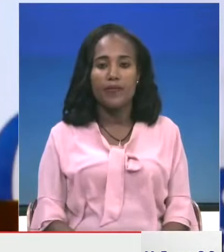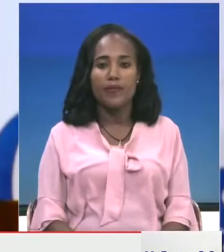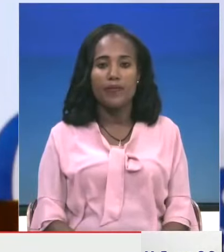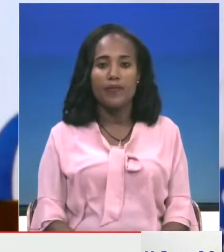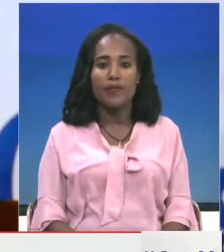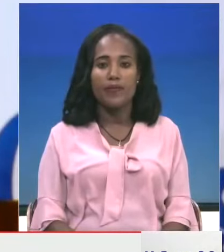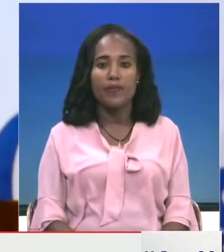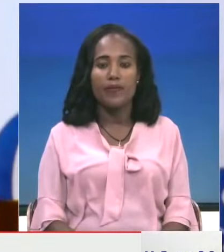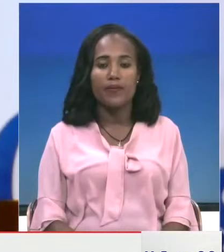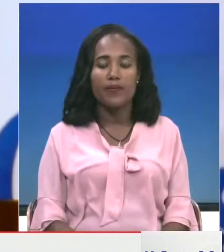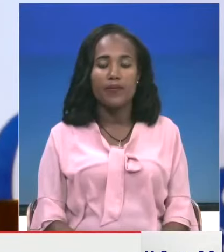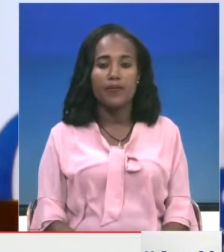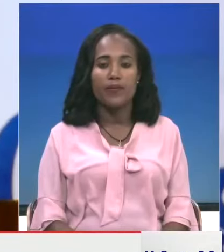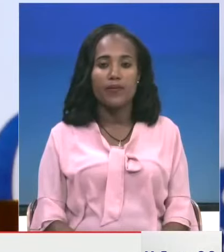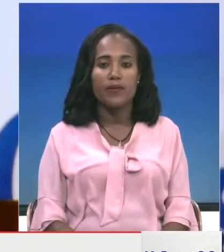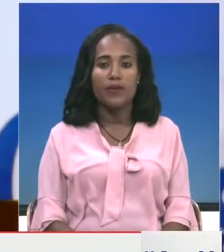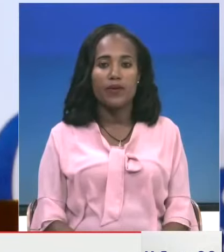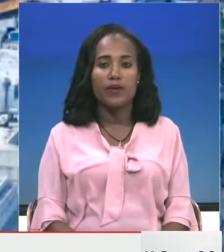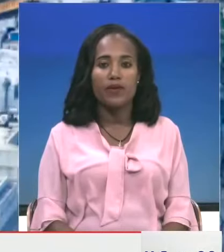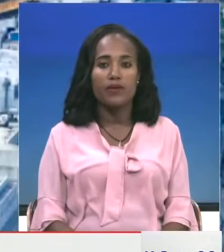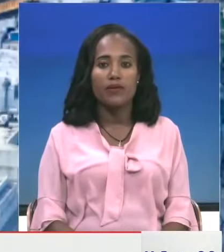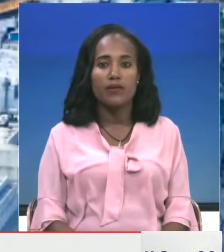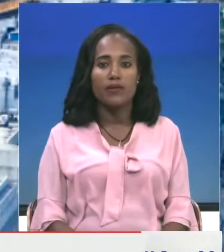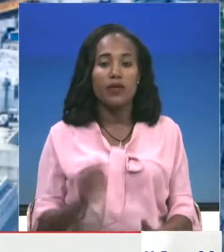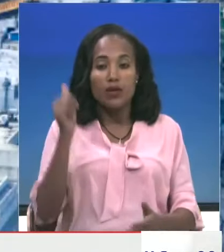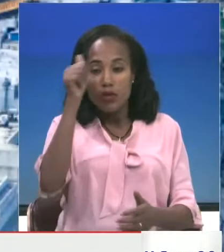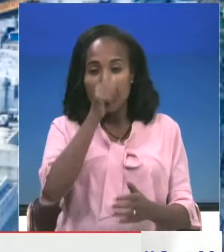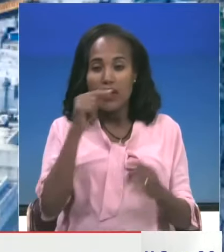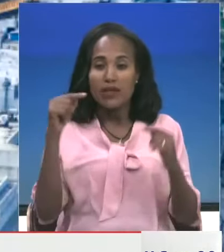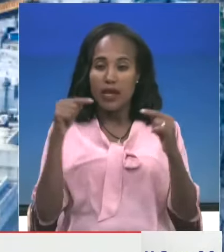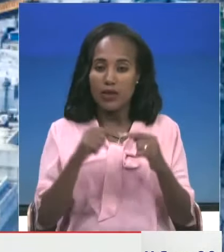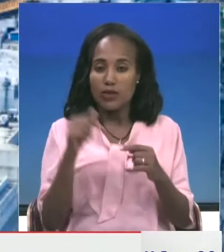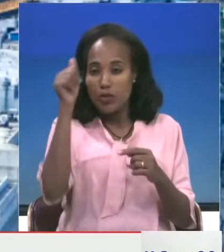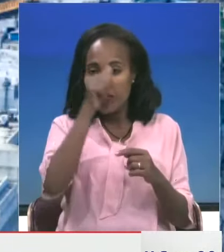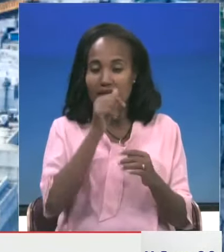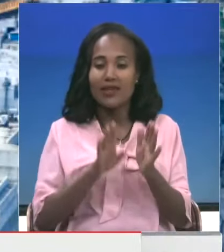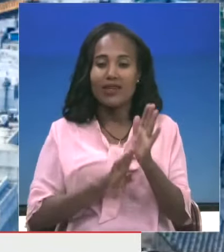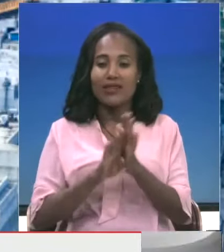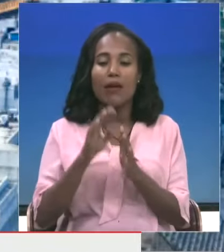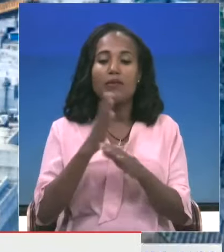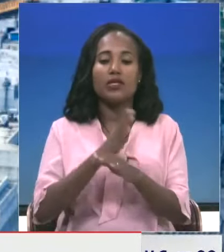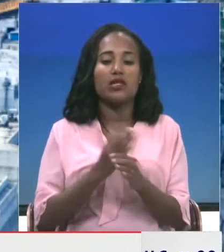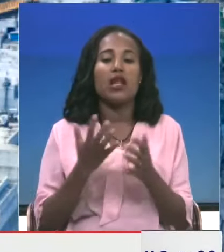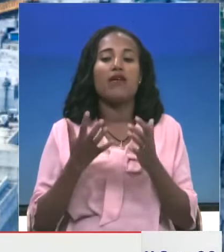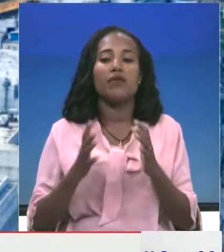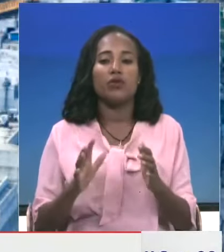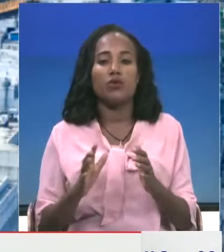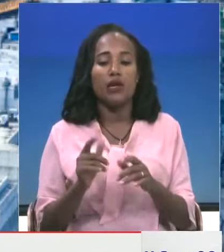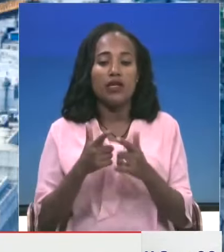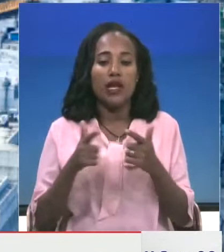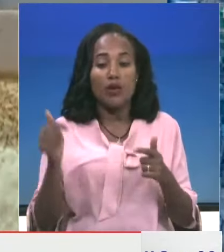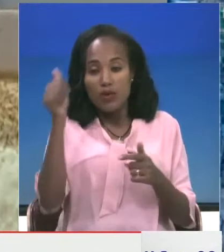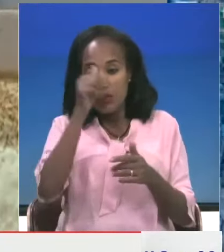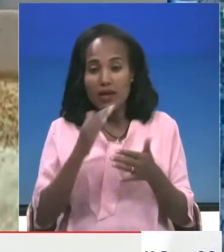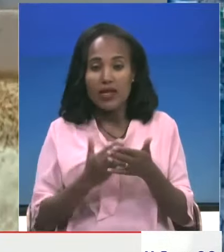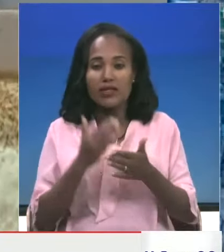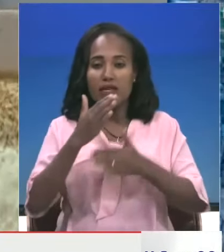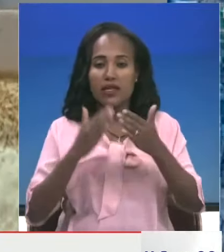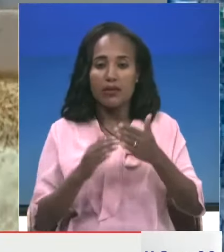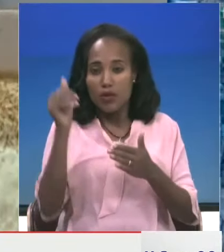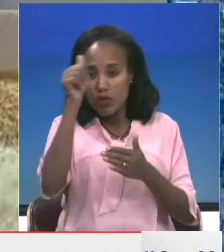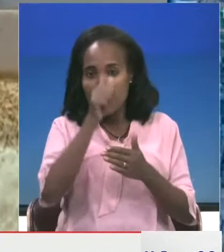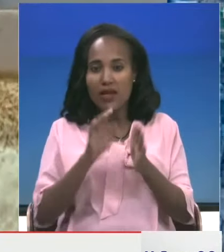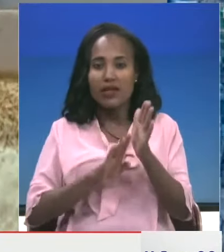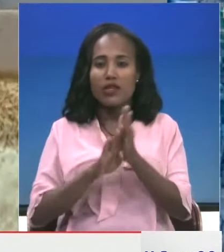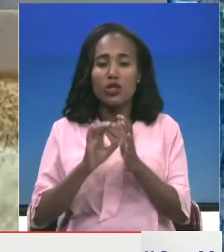Right? There's no reason to have to be super nice. የኢትዮጵያ ጠላቶች የኢትዮጵያን እድገትና መሻሻል አይፈልጉም። ታላቁ የኢትዮጵያ ህዳሴ ግድብ የኢትዮጵያ